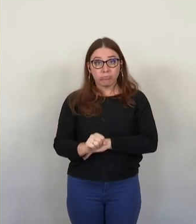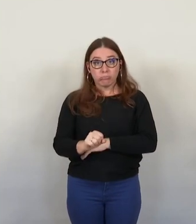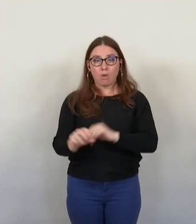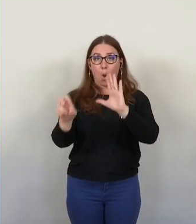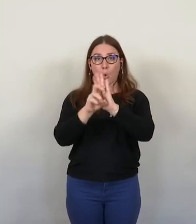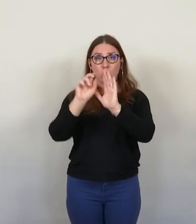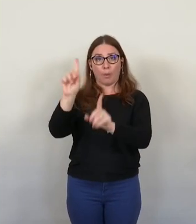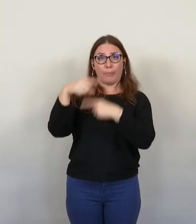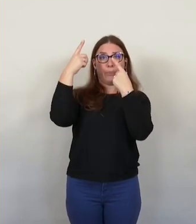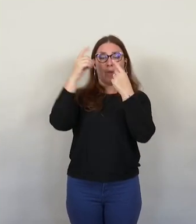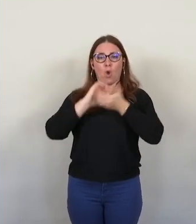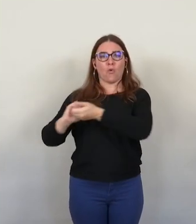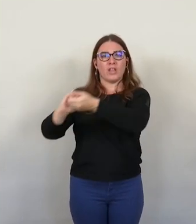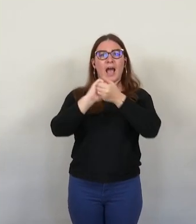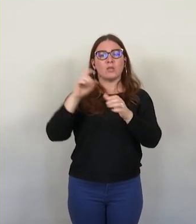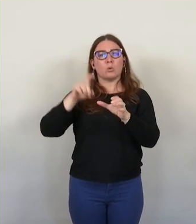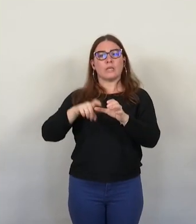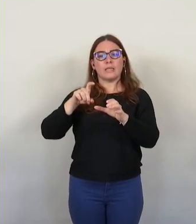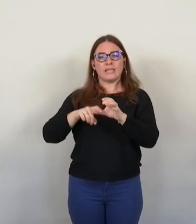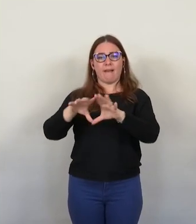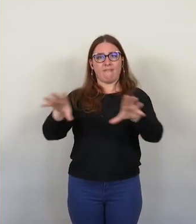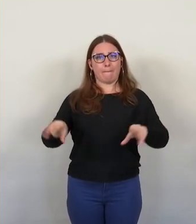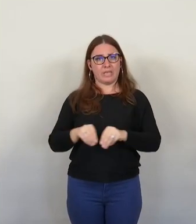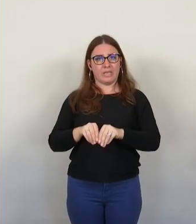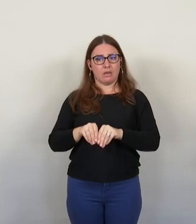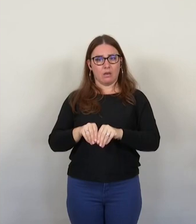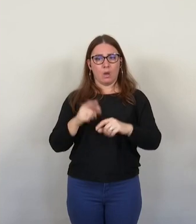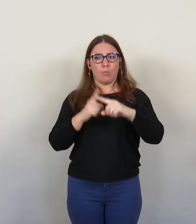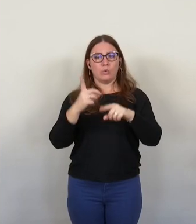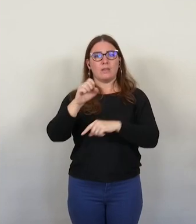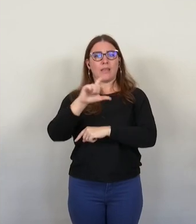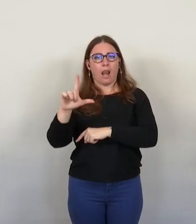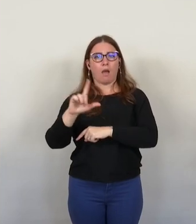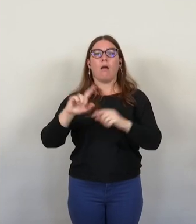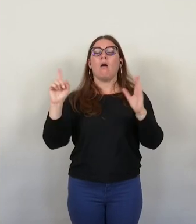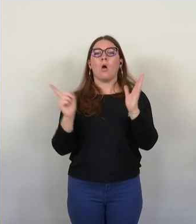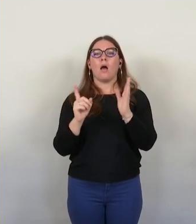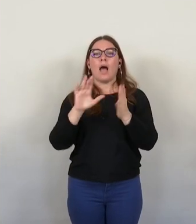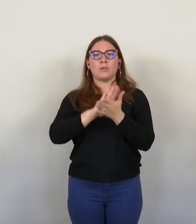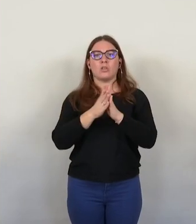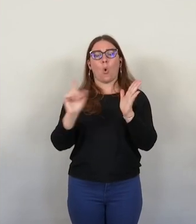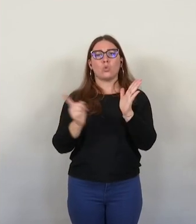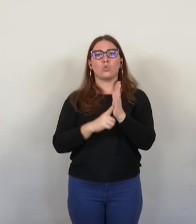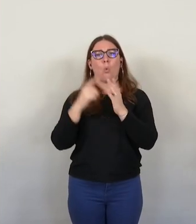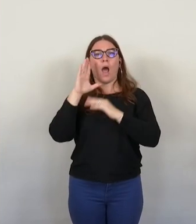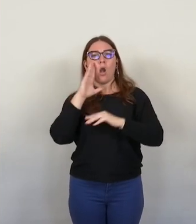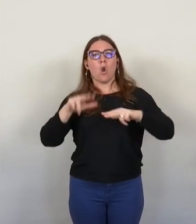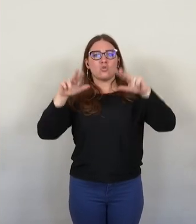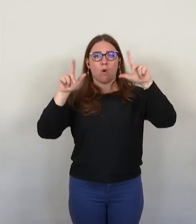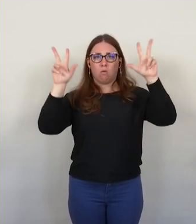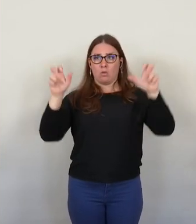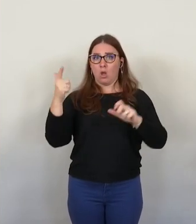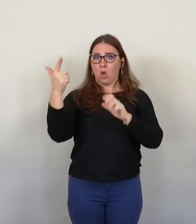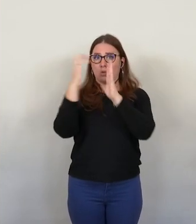attaquée par la Confédération Syndicale de familles et le D l'association Droit au logement sur deux délibérations prises par votre